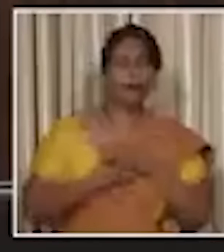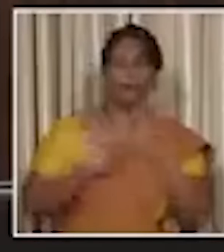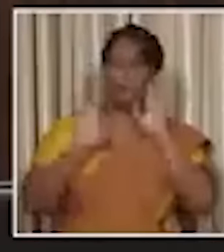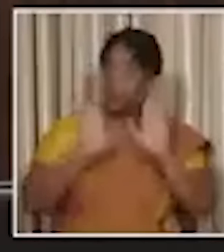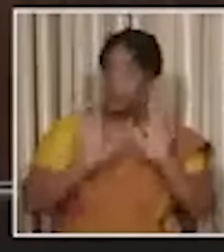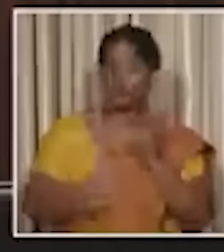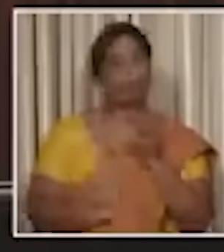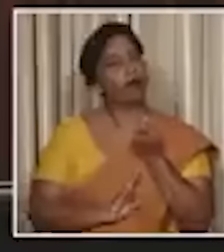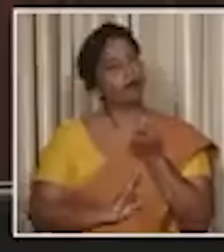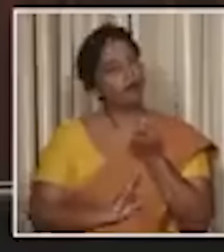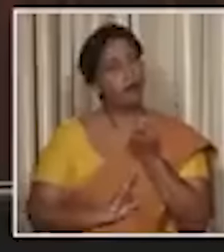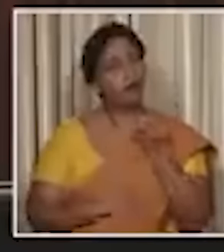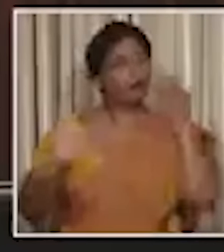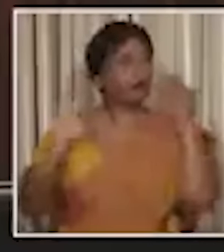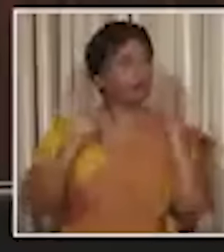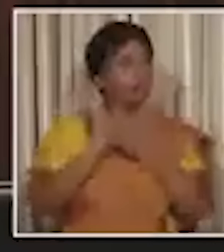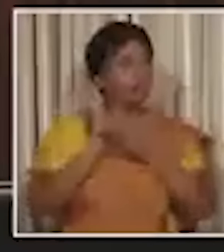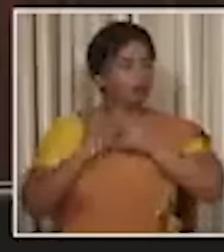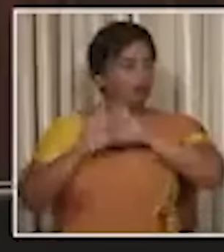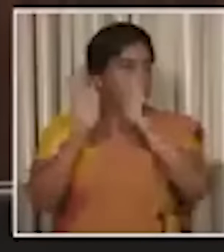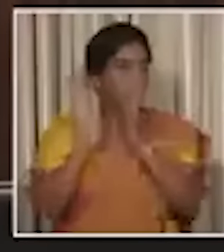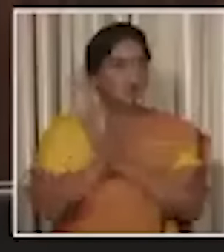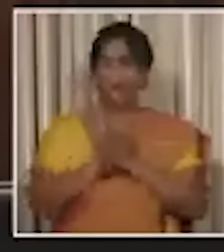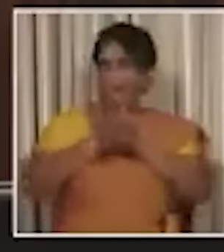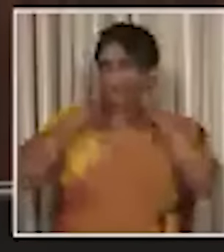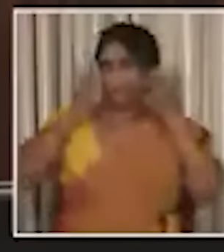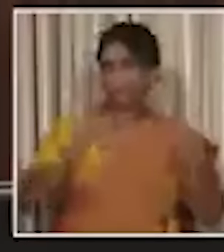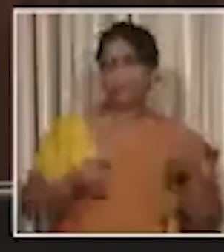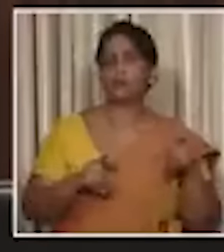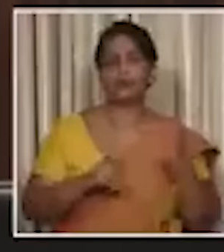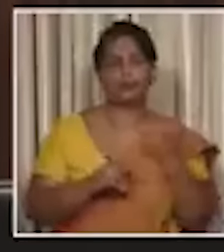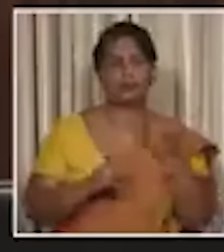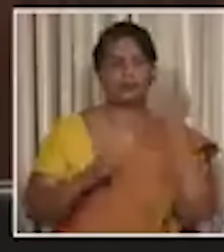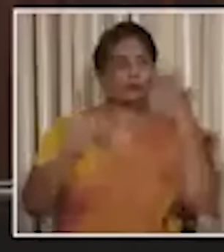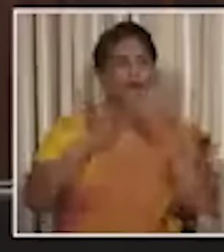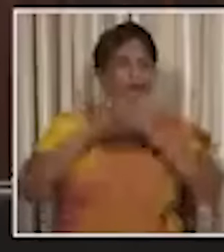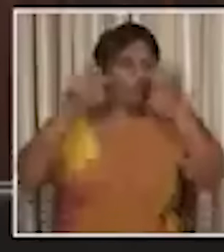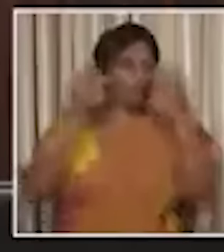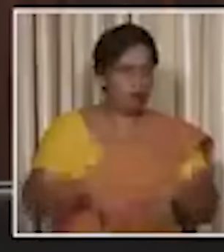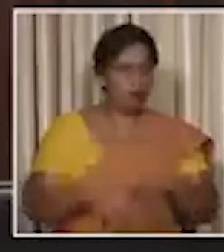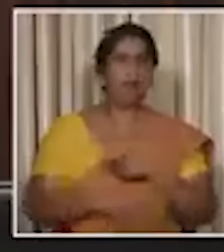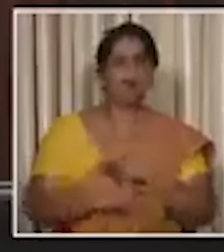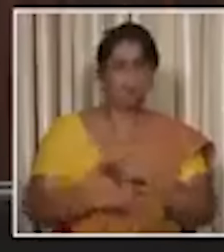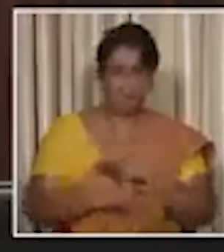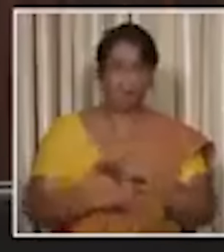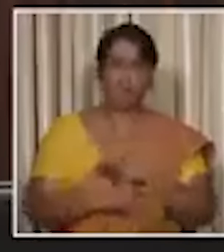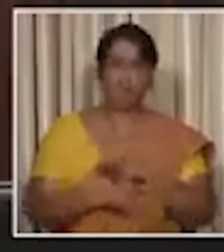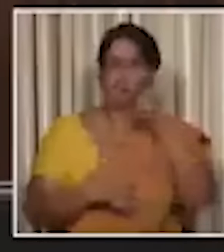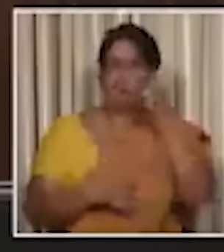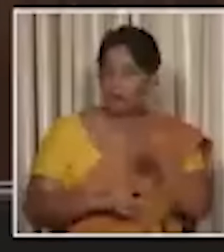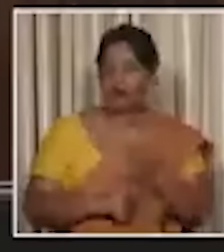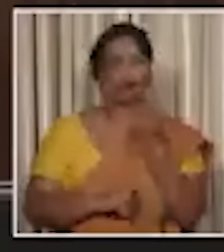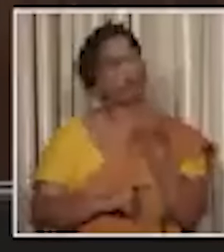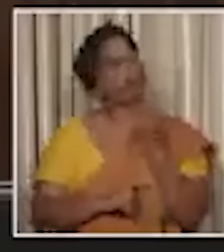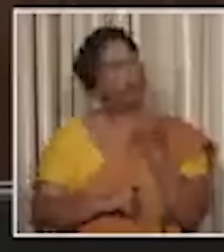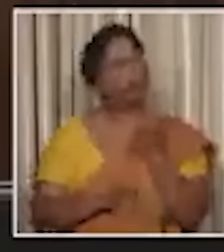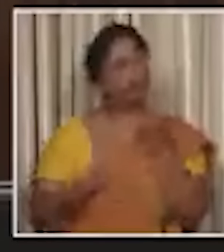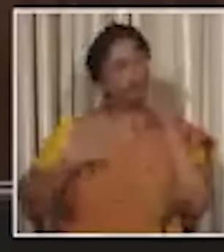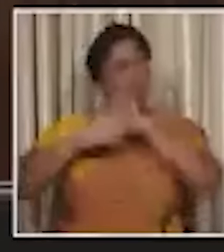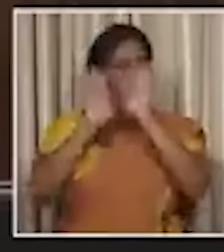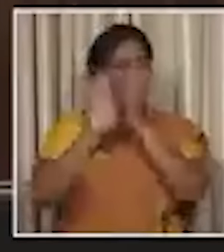சந்தையை வழிநடத்தும் கொள்கைகளுக்கு பதிலாக இதற்கு பிறகு யாரும் கேள்வி எழுப்ப முடியாது, அதனால் அதற்கு அடிப்படையான